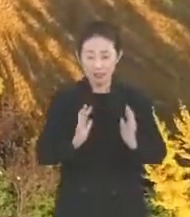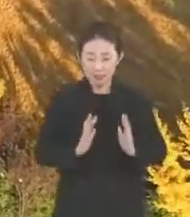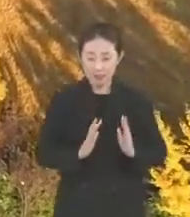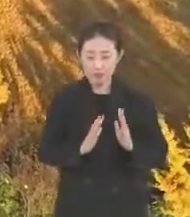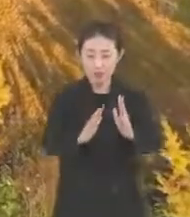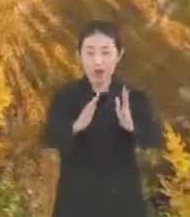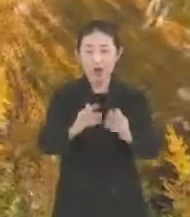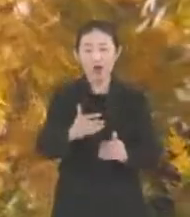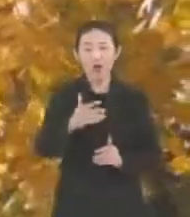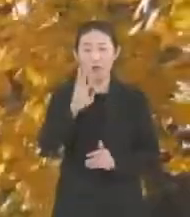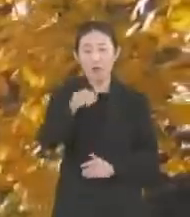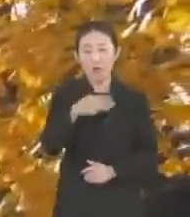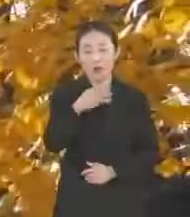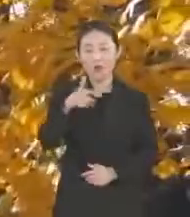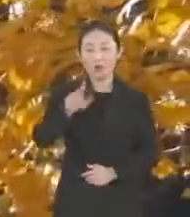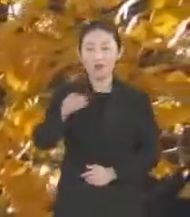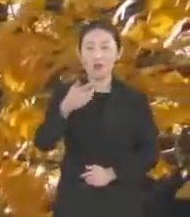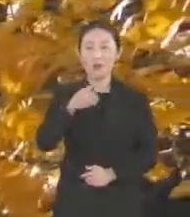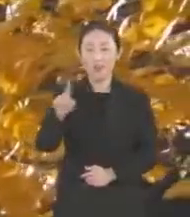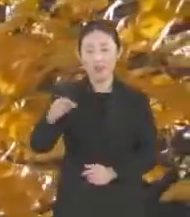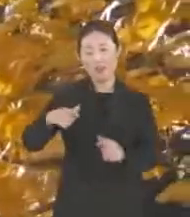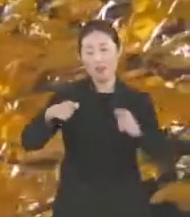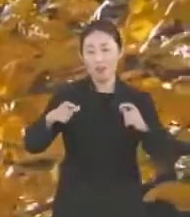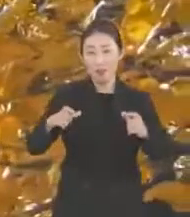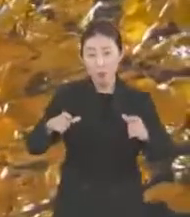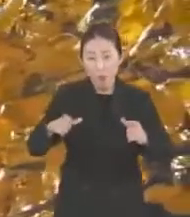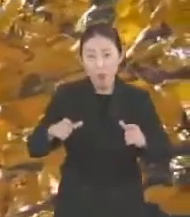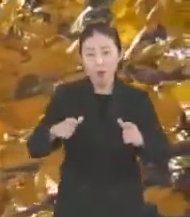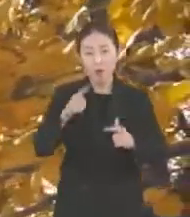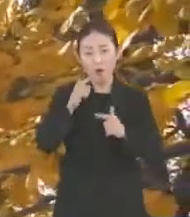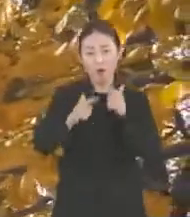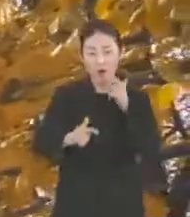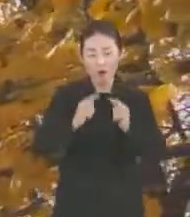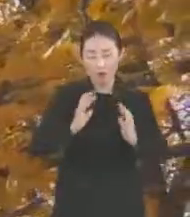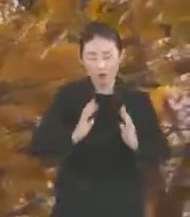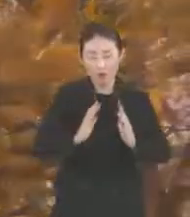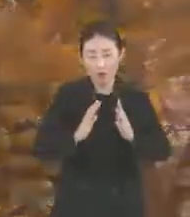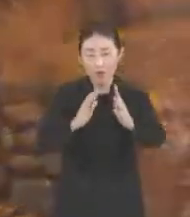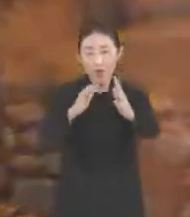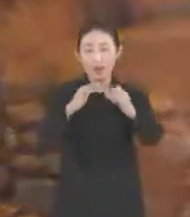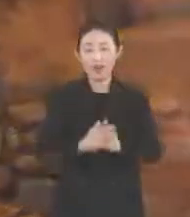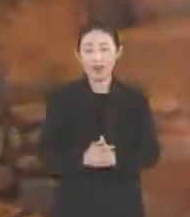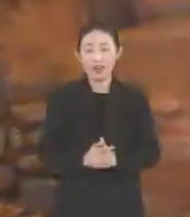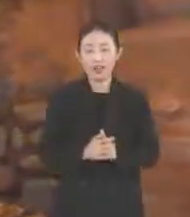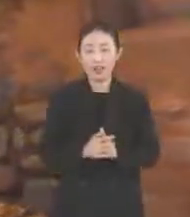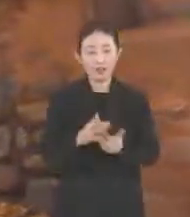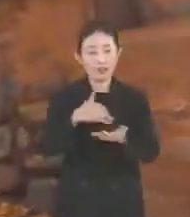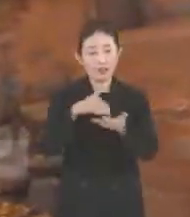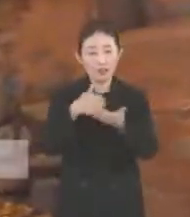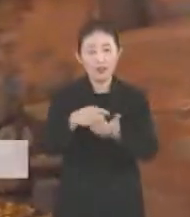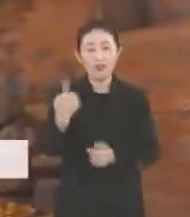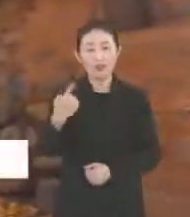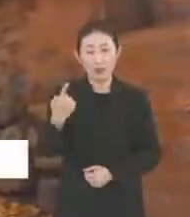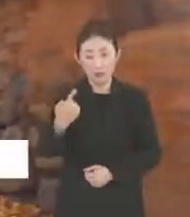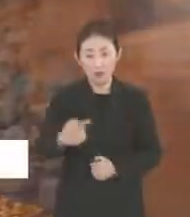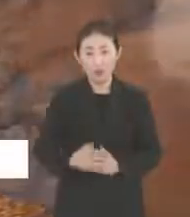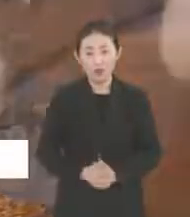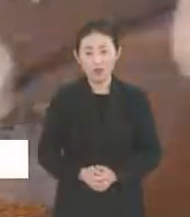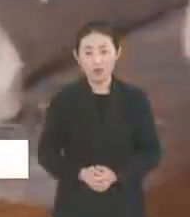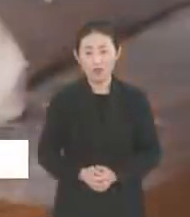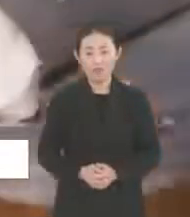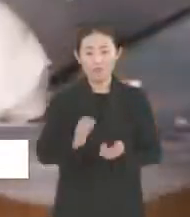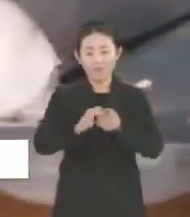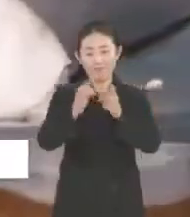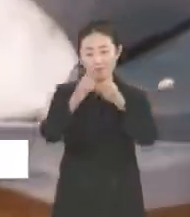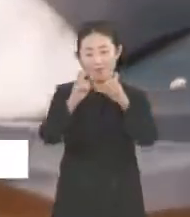보령 청라 은행마을은 황금색 옷으로 갈아입었습니다 마을을 뒤덮은 처녀 그룹 은행나무숲 그리고 오래된